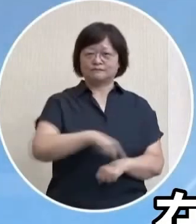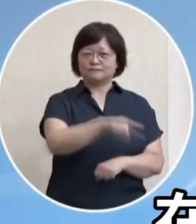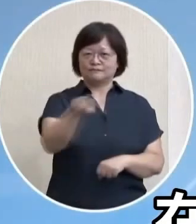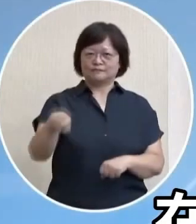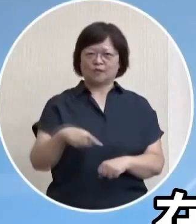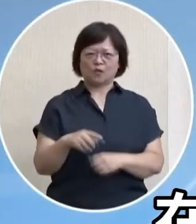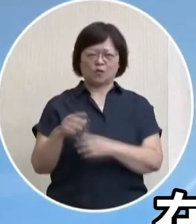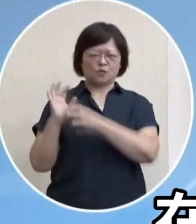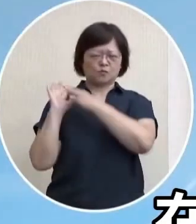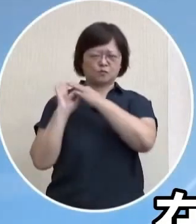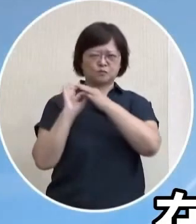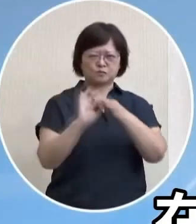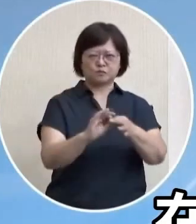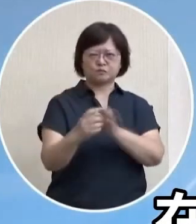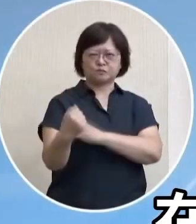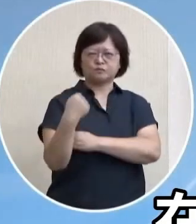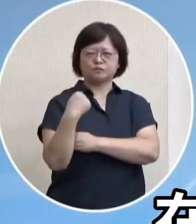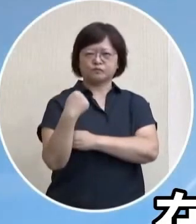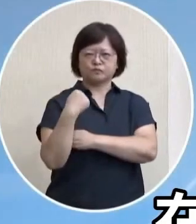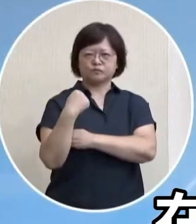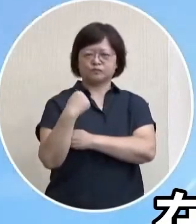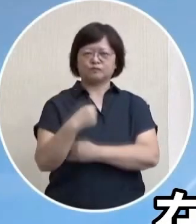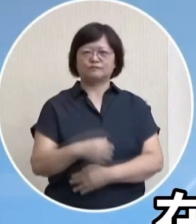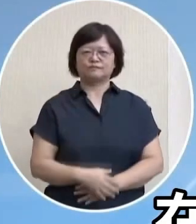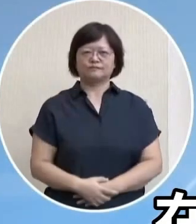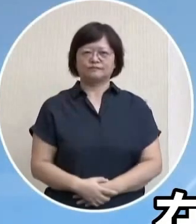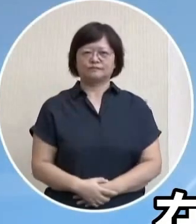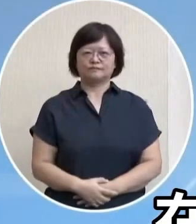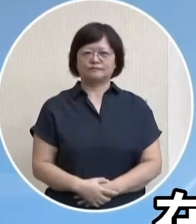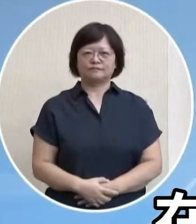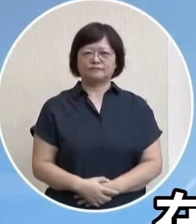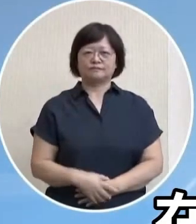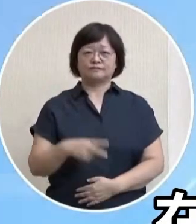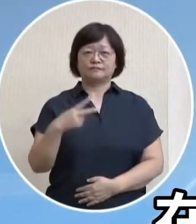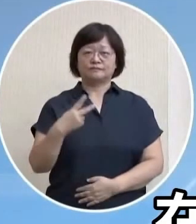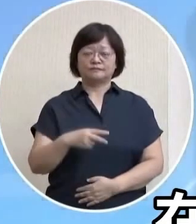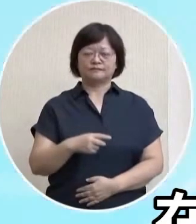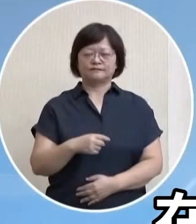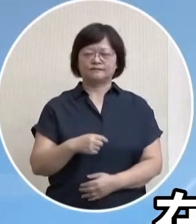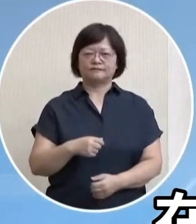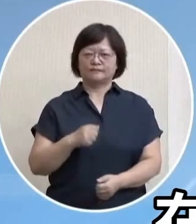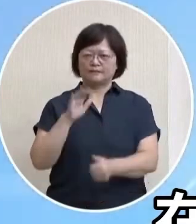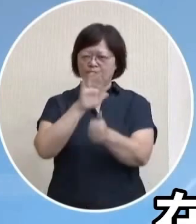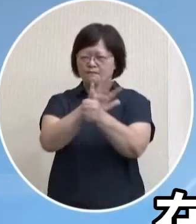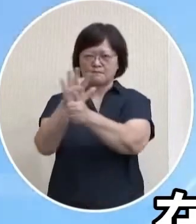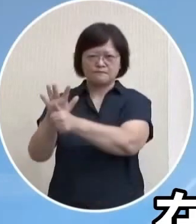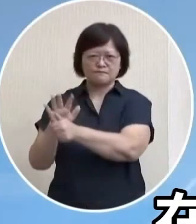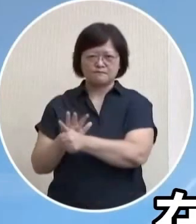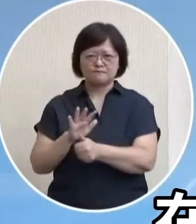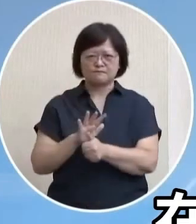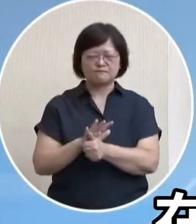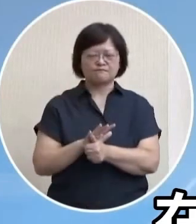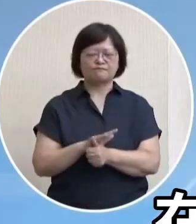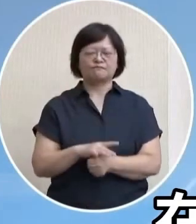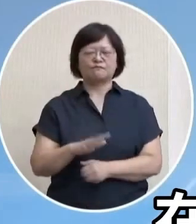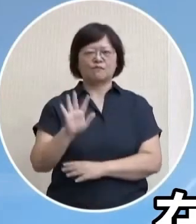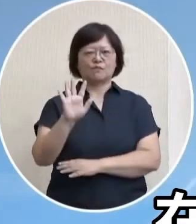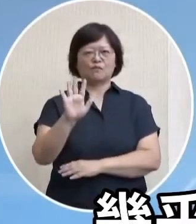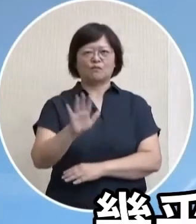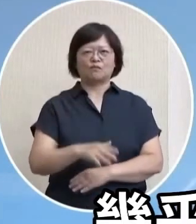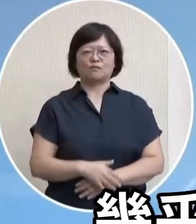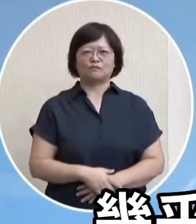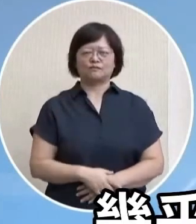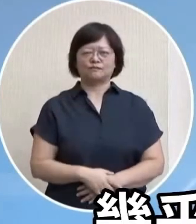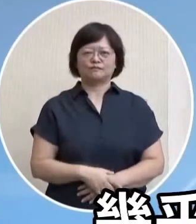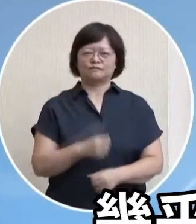持续打拼，在对慈善事业的抛砖引玉。